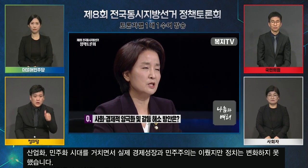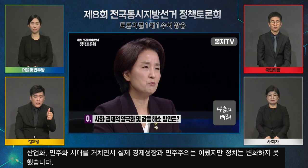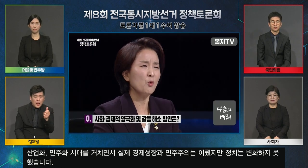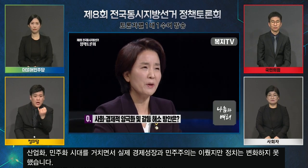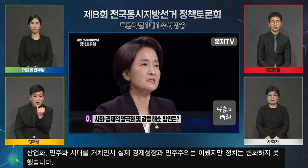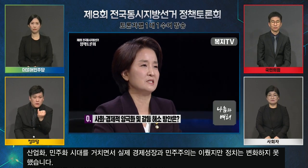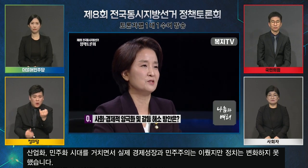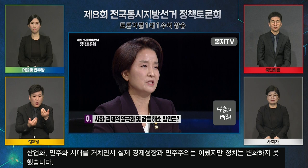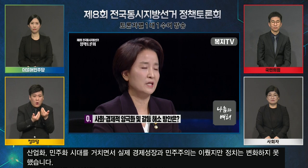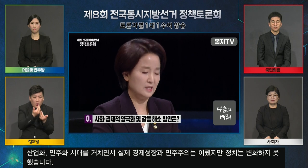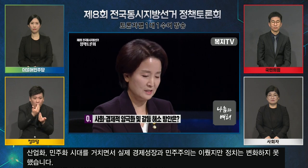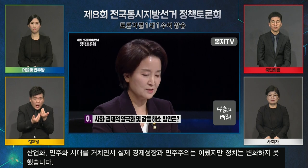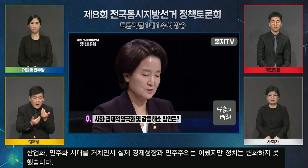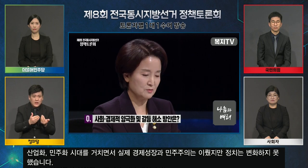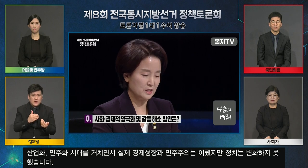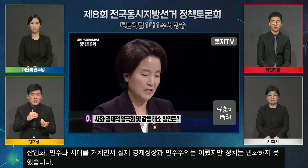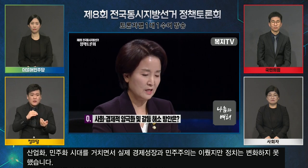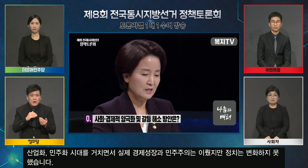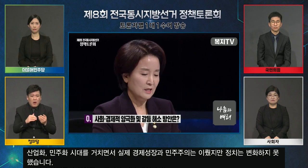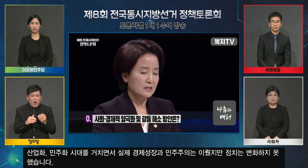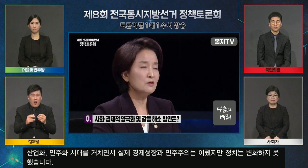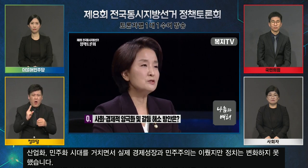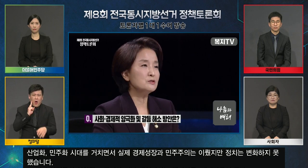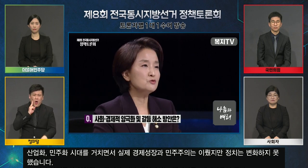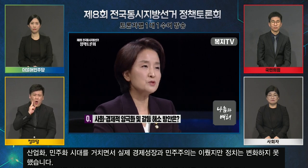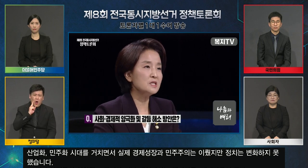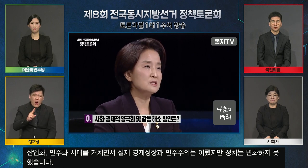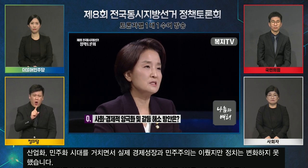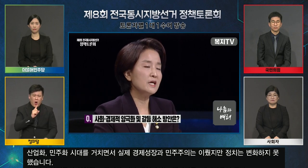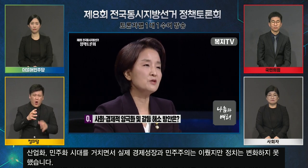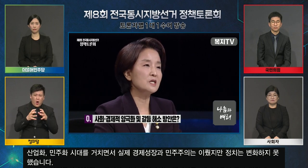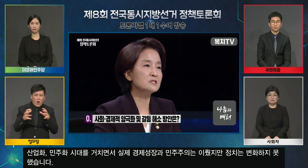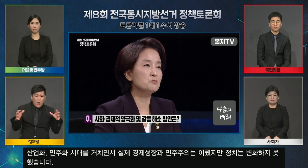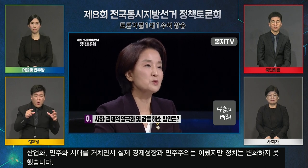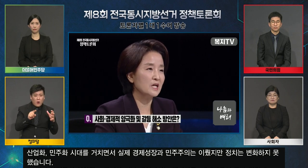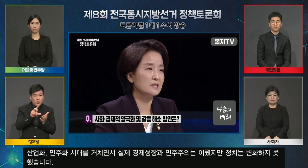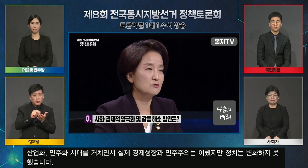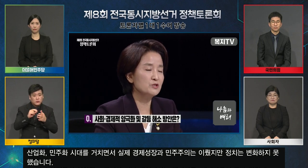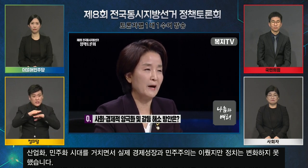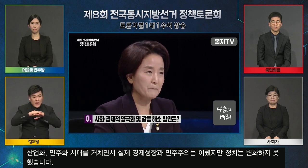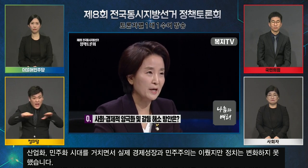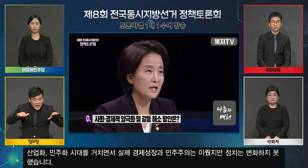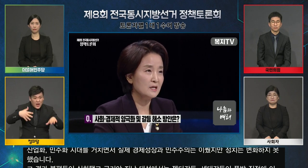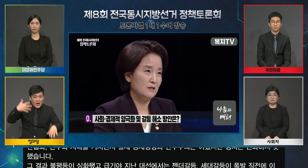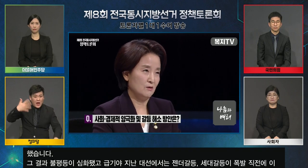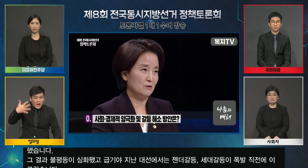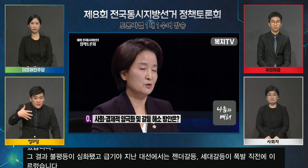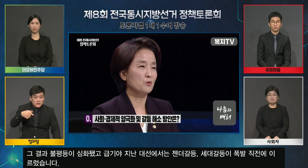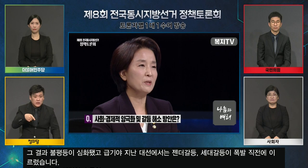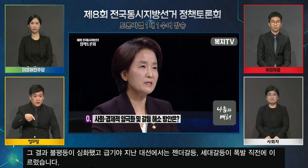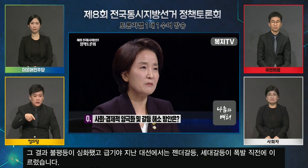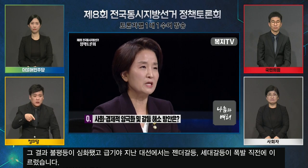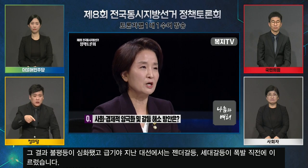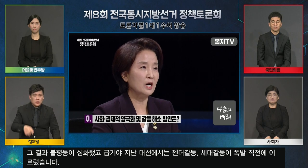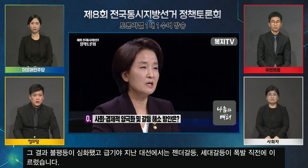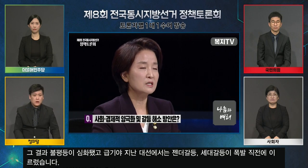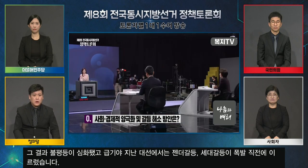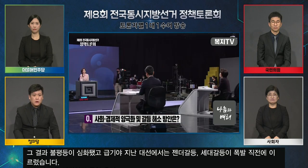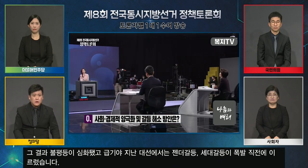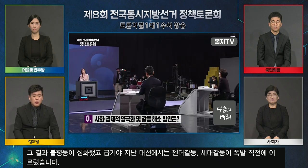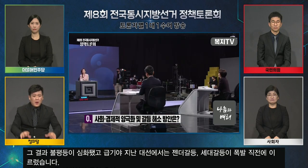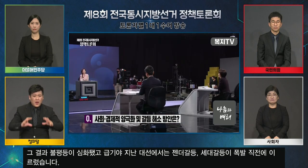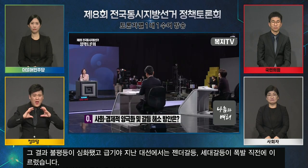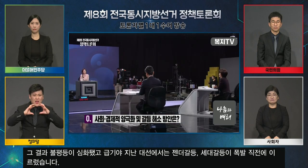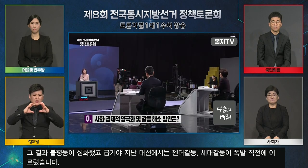갈등이 폭발 직전에 이르렀습니다. 이런 숙제를 해결하지 못한 우리 앞에 또 팬데믹과